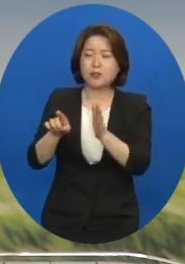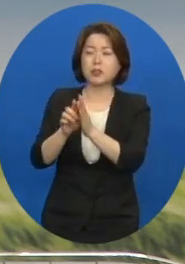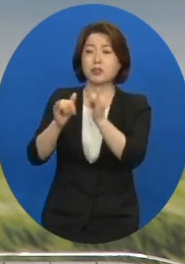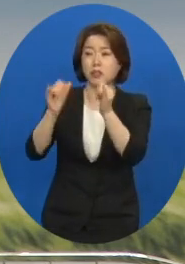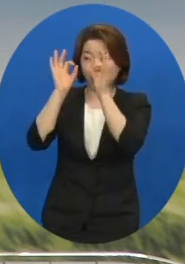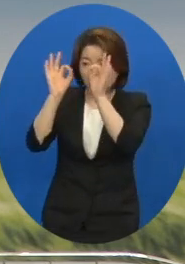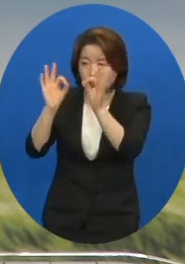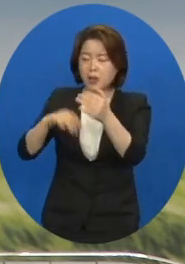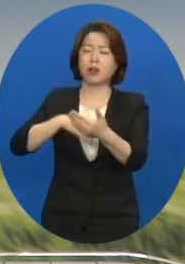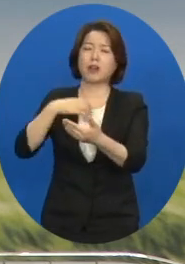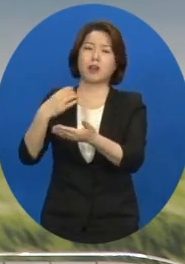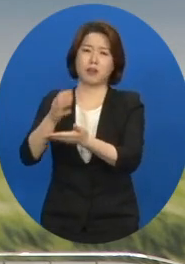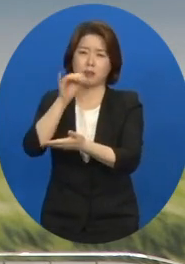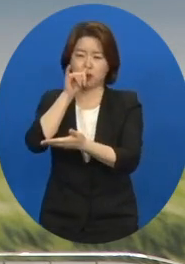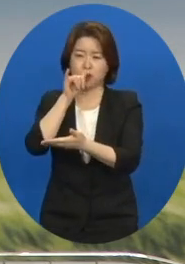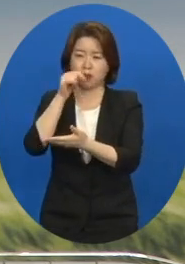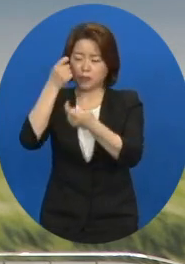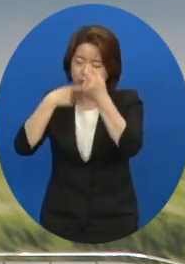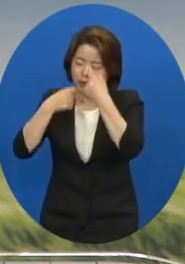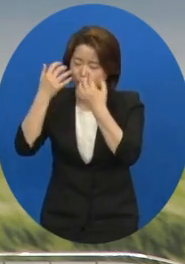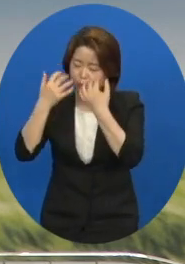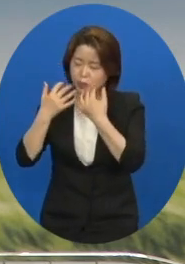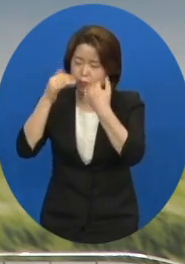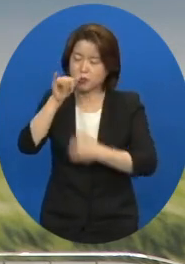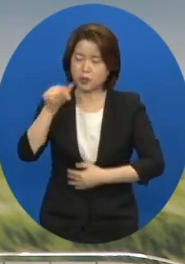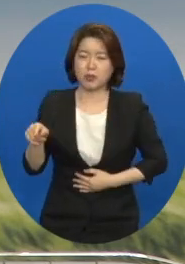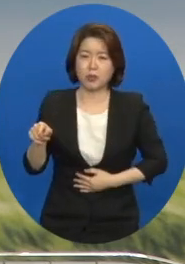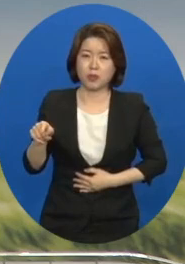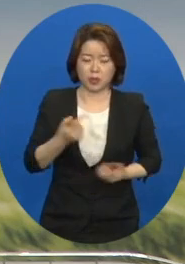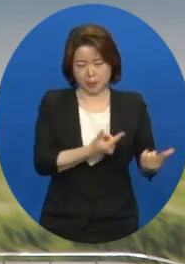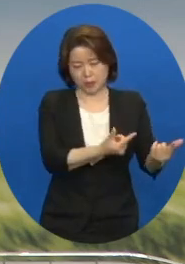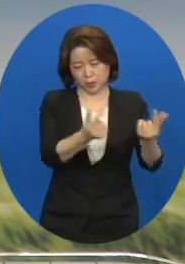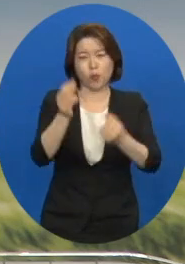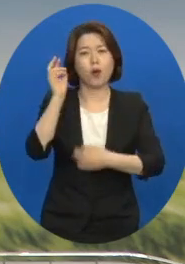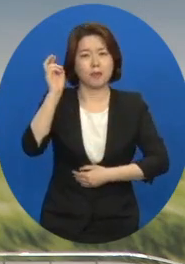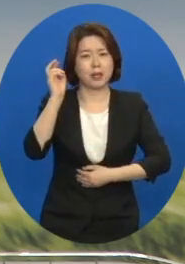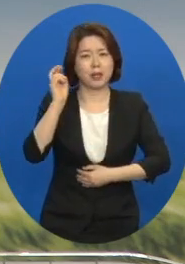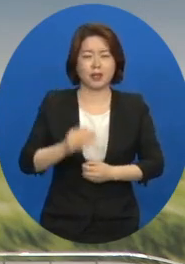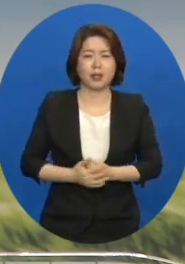보면 눈물이 나요. 누구나 그럴 거예요.